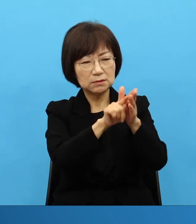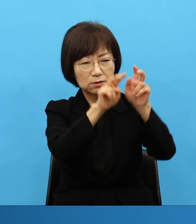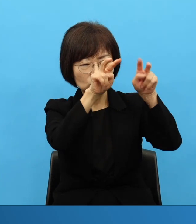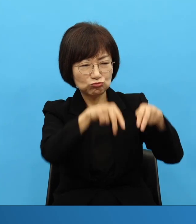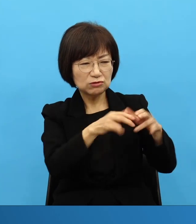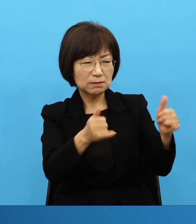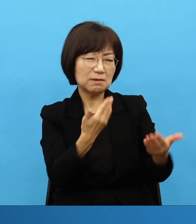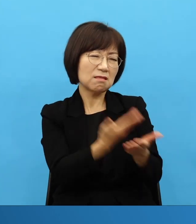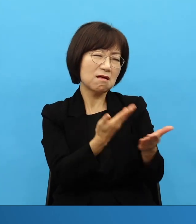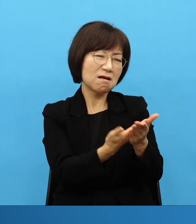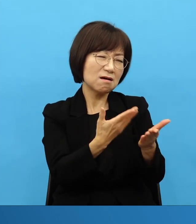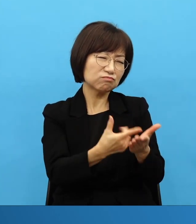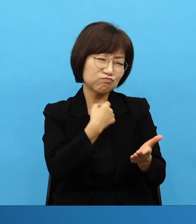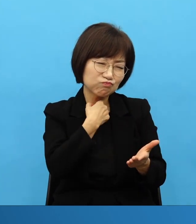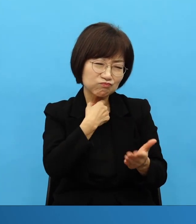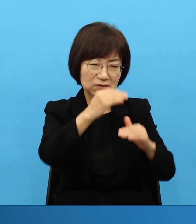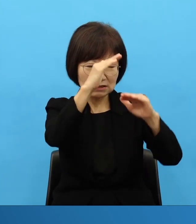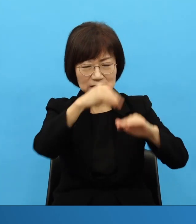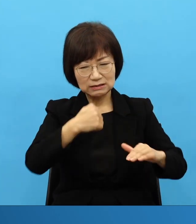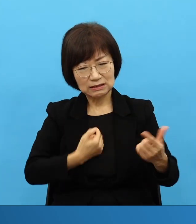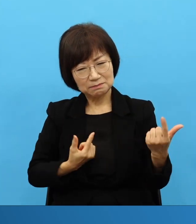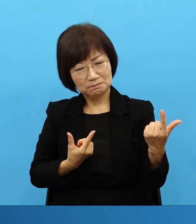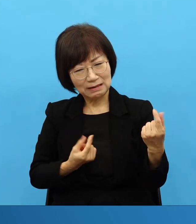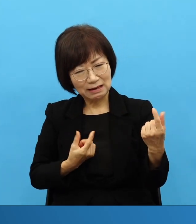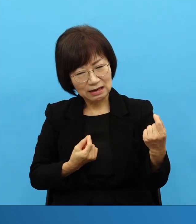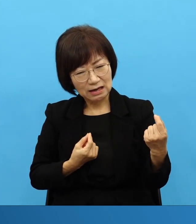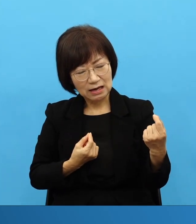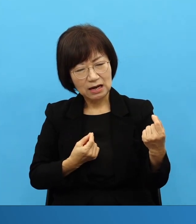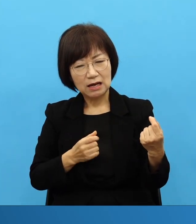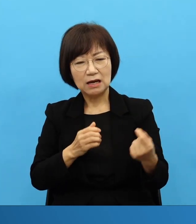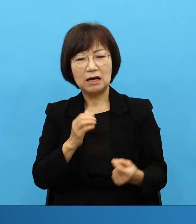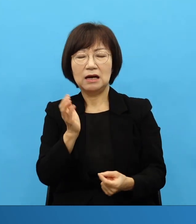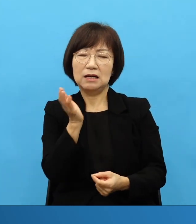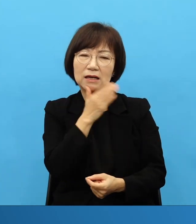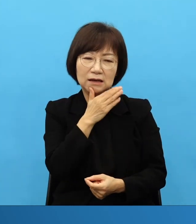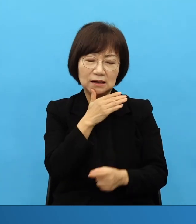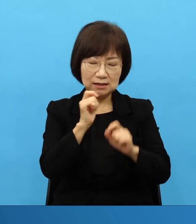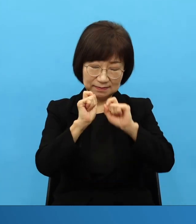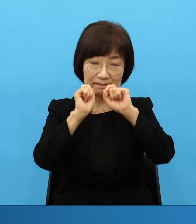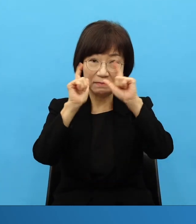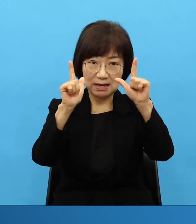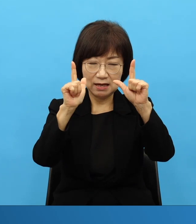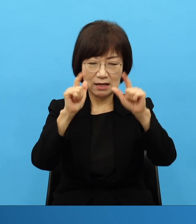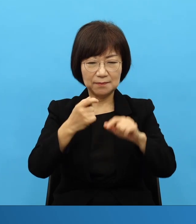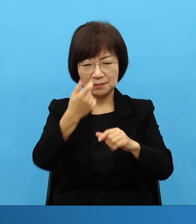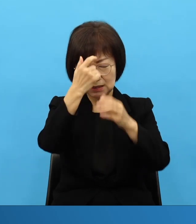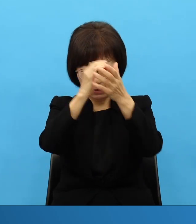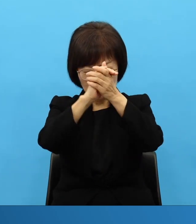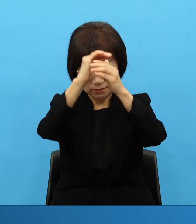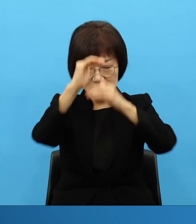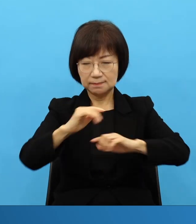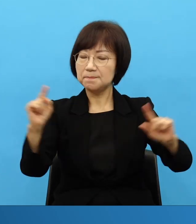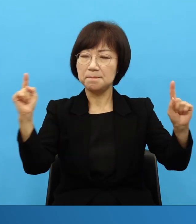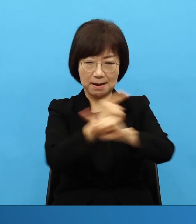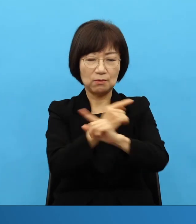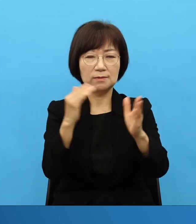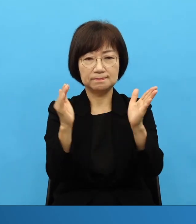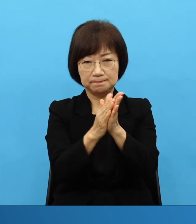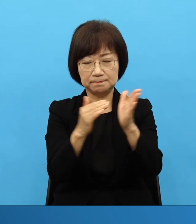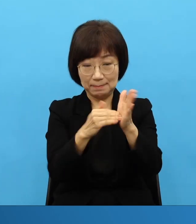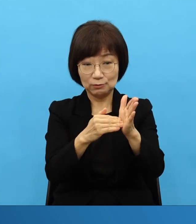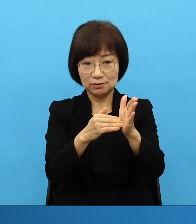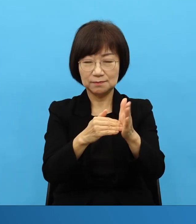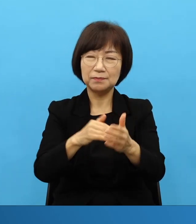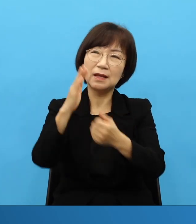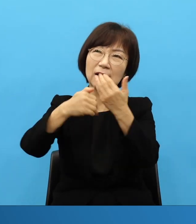that's not even a prayer, it's the same level 될 as 수가 an 없는 unbeliever. 거지. And of course, nothing was taking place for 그래 me. 기도 받기 시작해요. And so I changed my prayer. 하나님